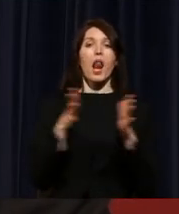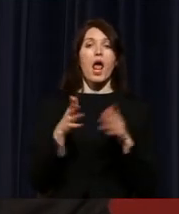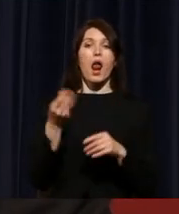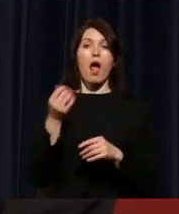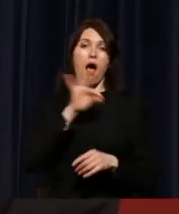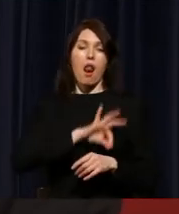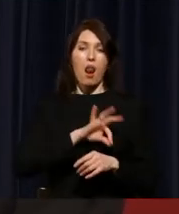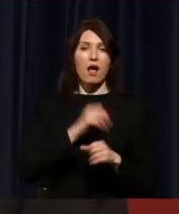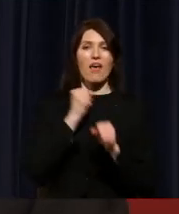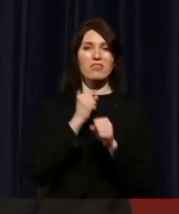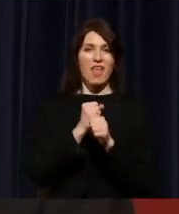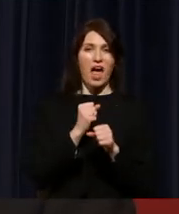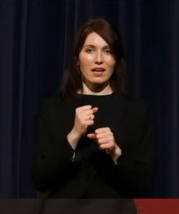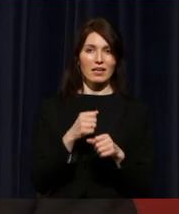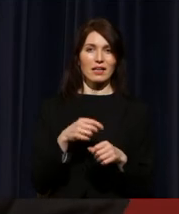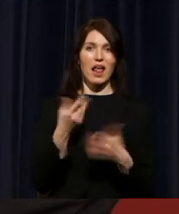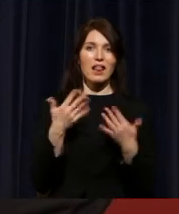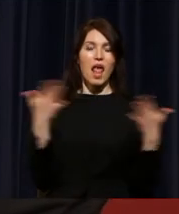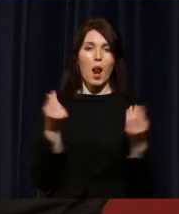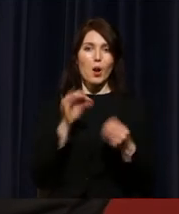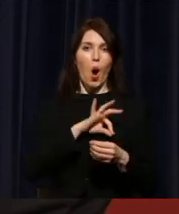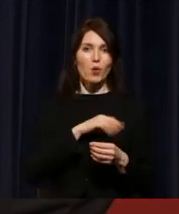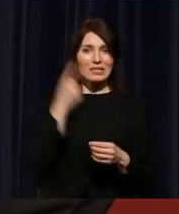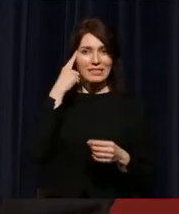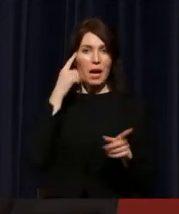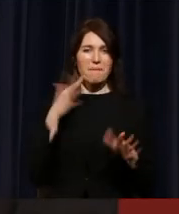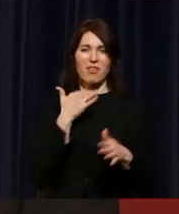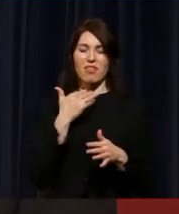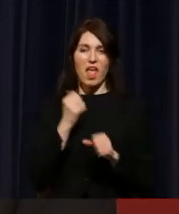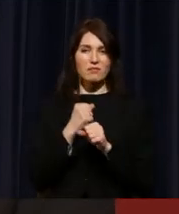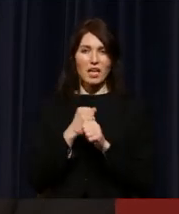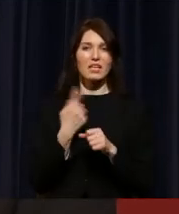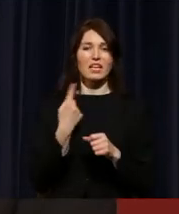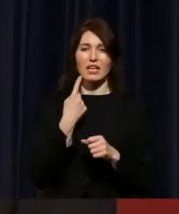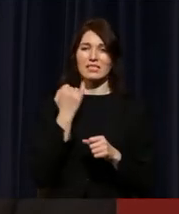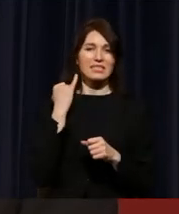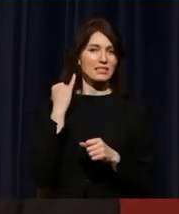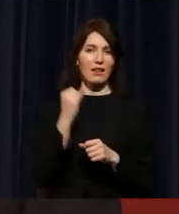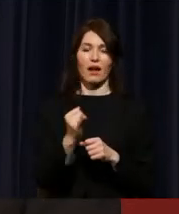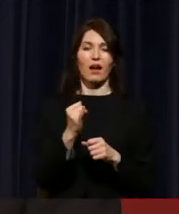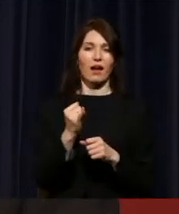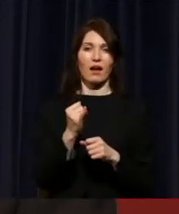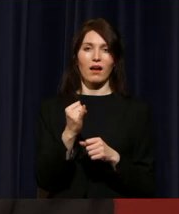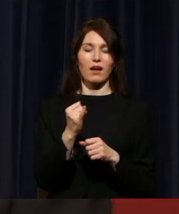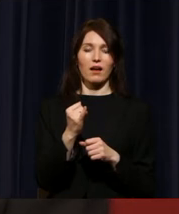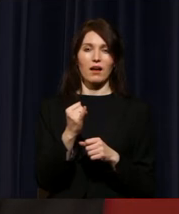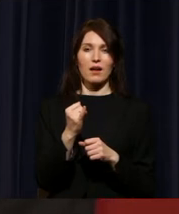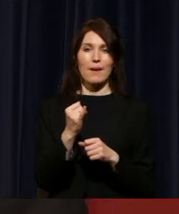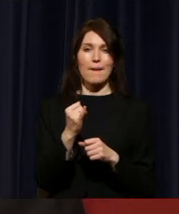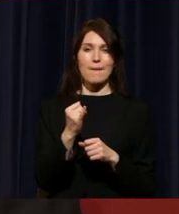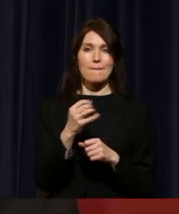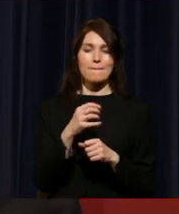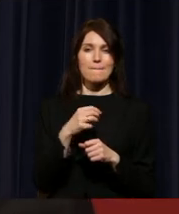alga darot negribētu darbu īstenībā ir viens no tādiem, nu teiksim, sliktas, ja, nu,